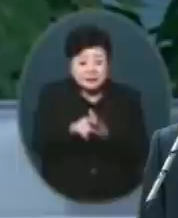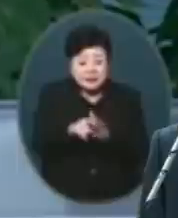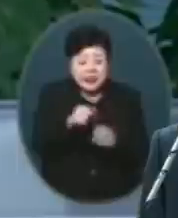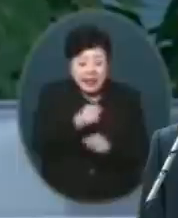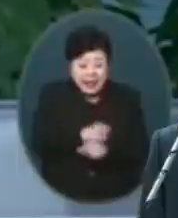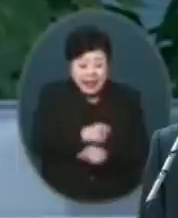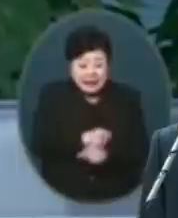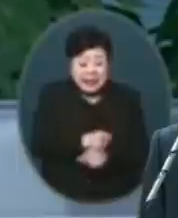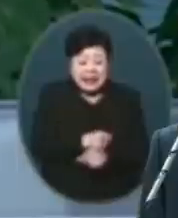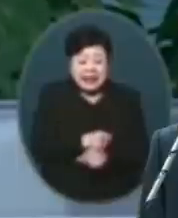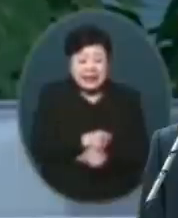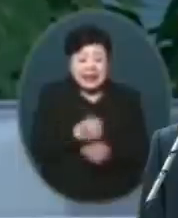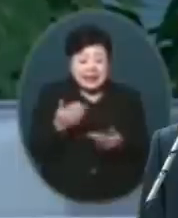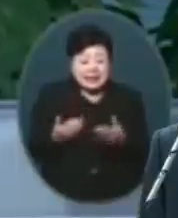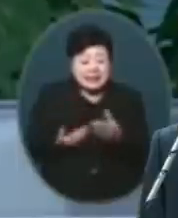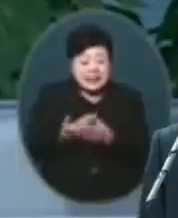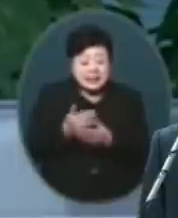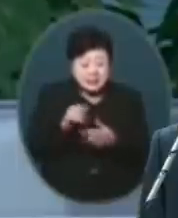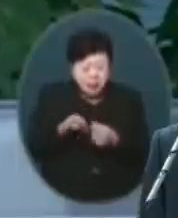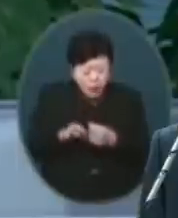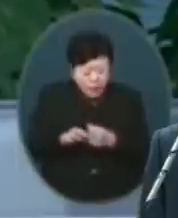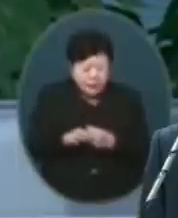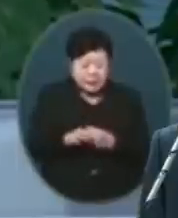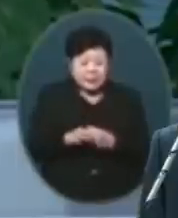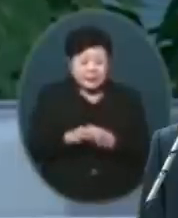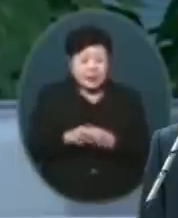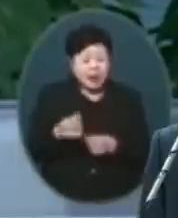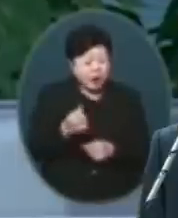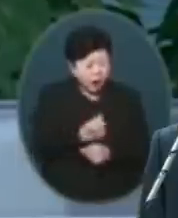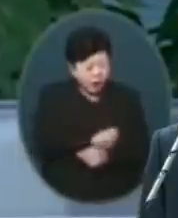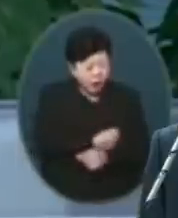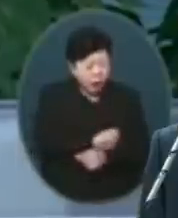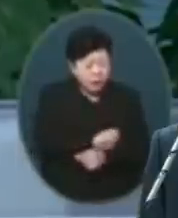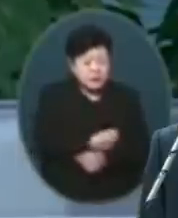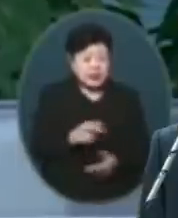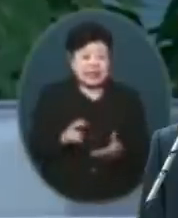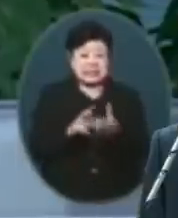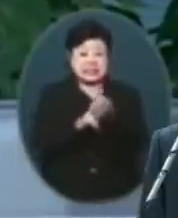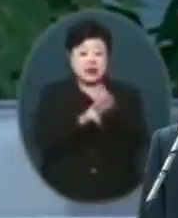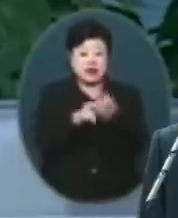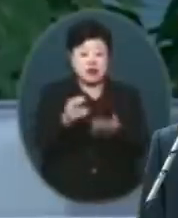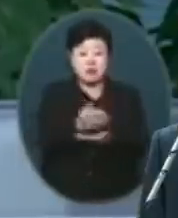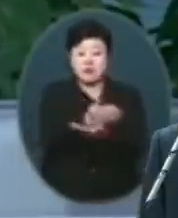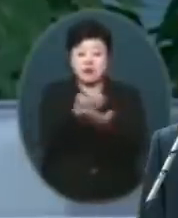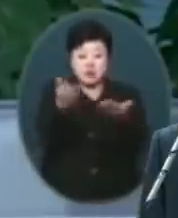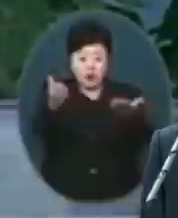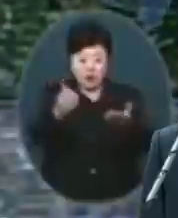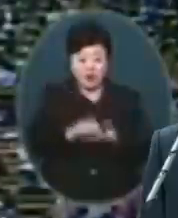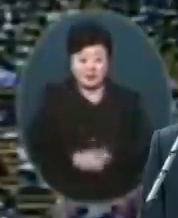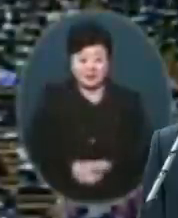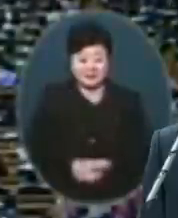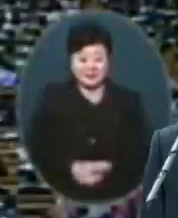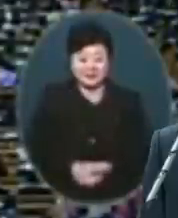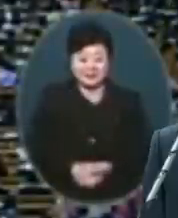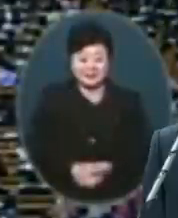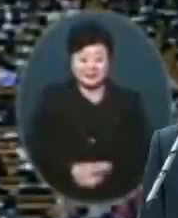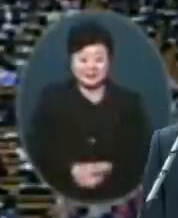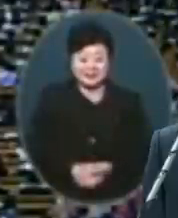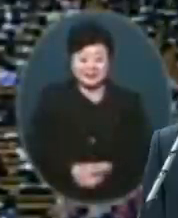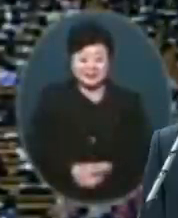해야 될 만한 일이 생기면 엄청난 기적도 행한다는 것입니다.